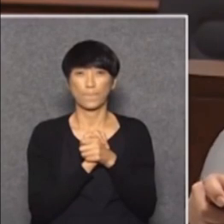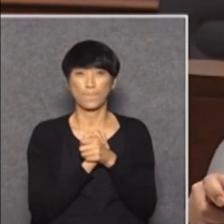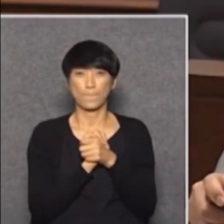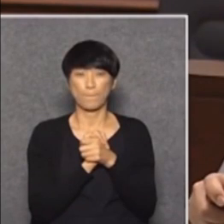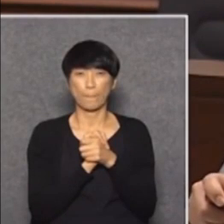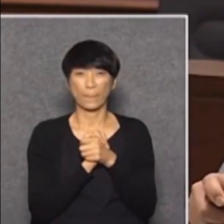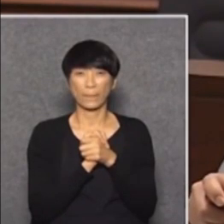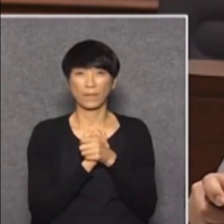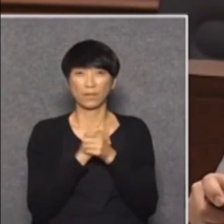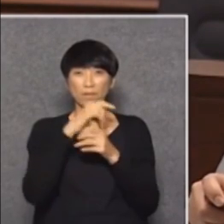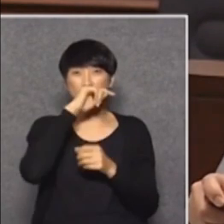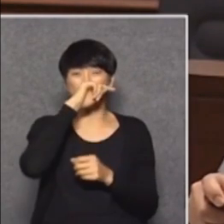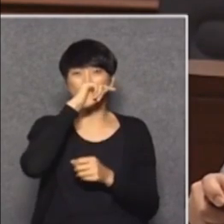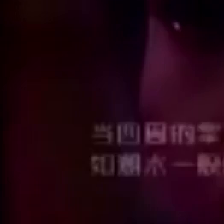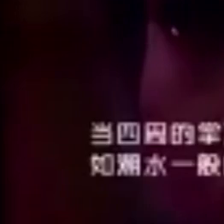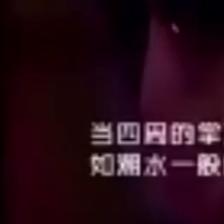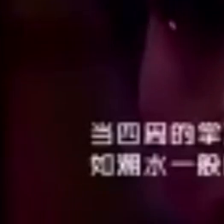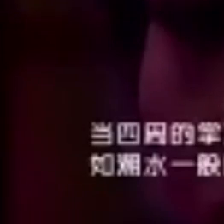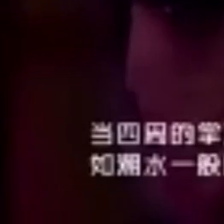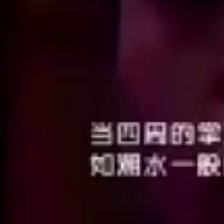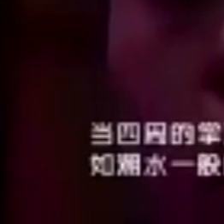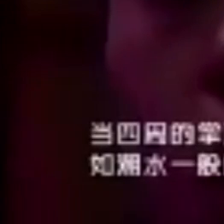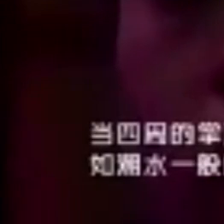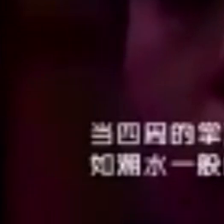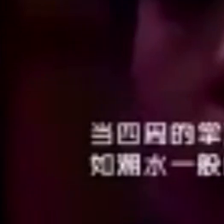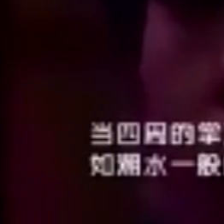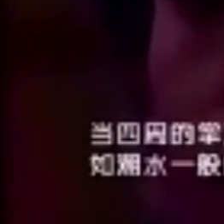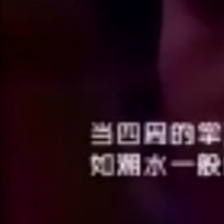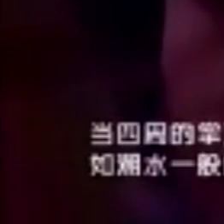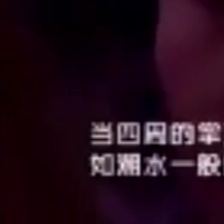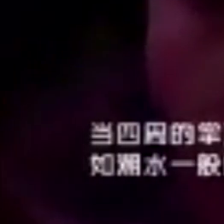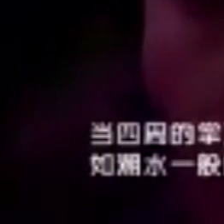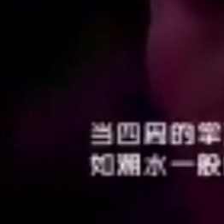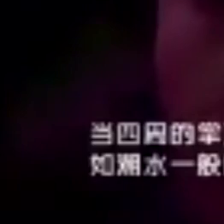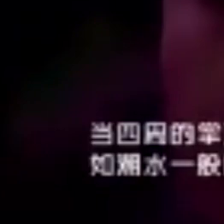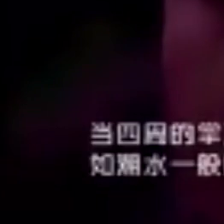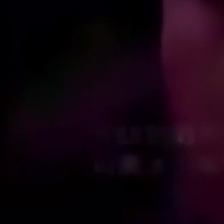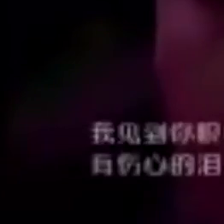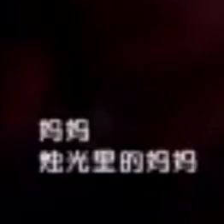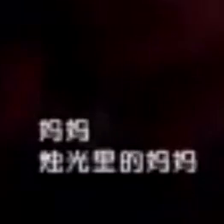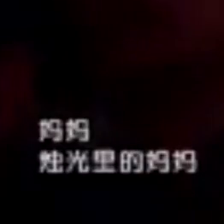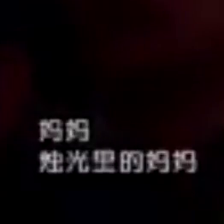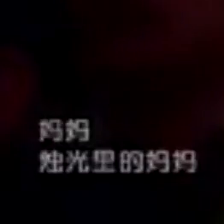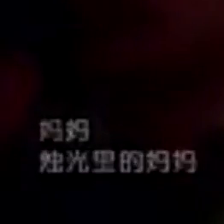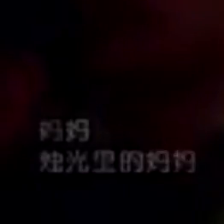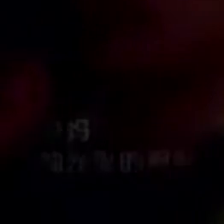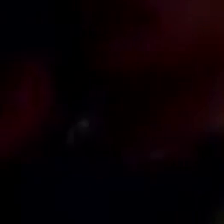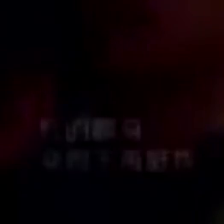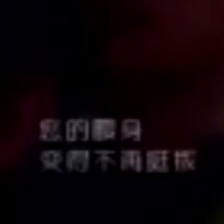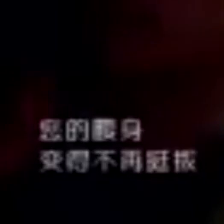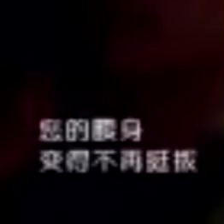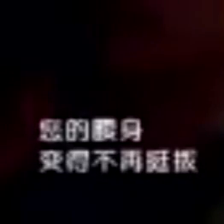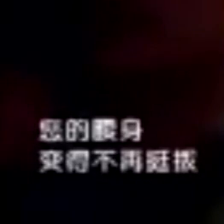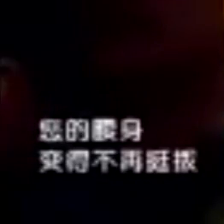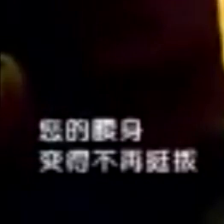全民在怨，因种种坏理涌现，狂呼罢